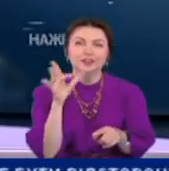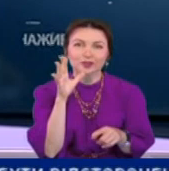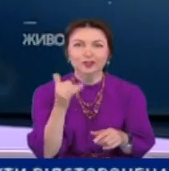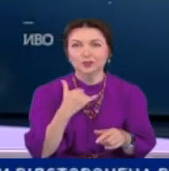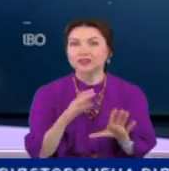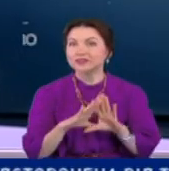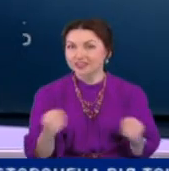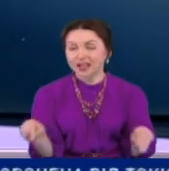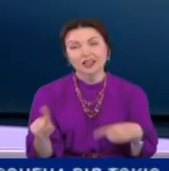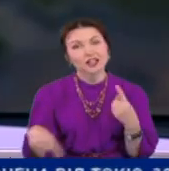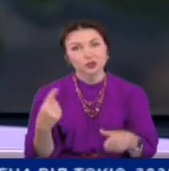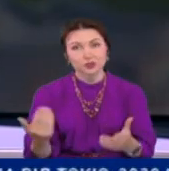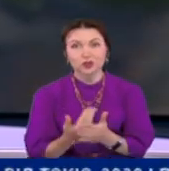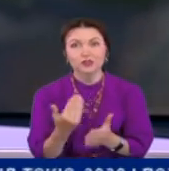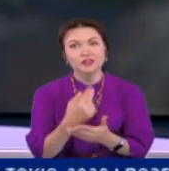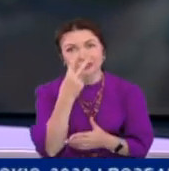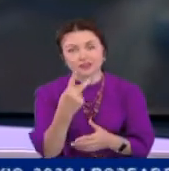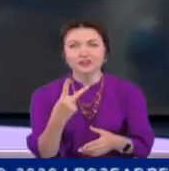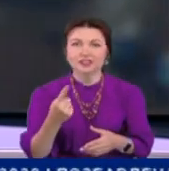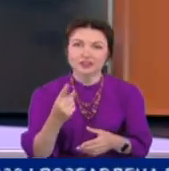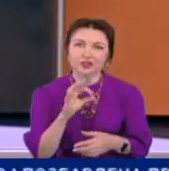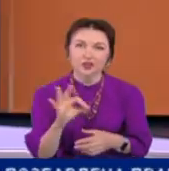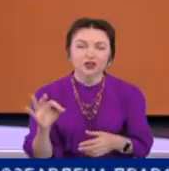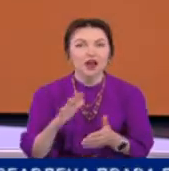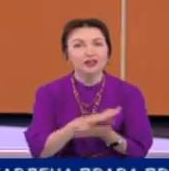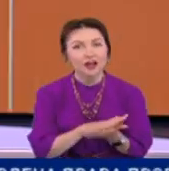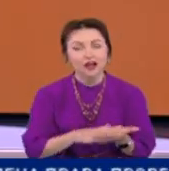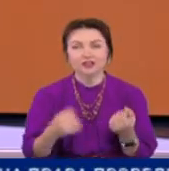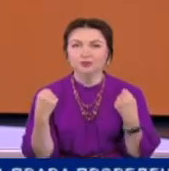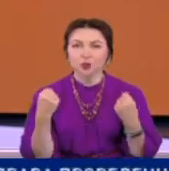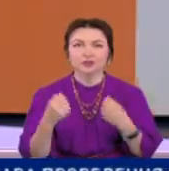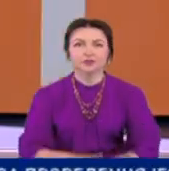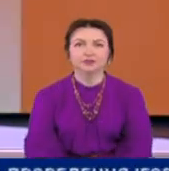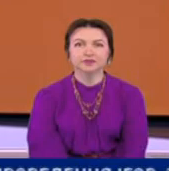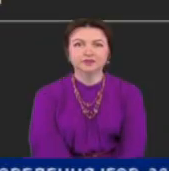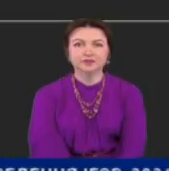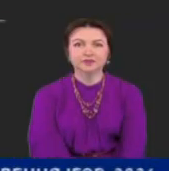в мене все. Наступний випуск дивіться о 21:00, а далі Роман Сагай про спорт. Не перемикайте.